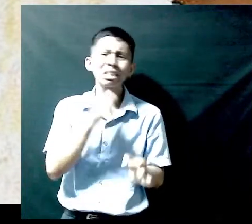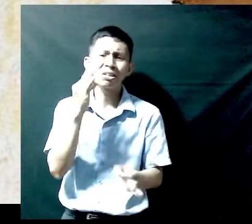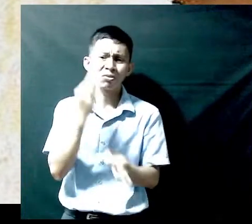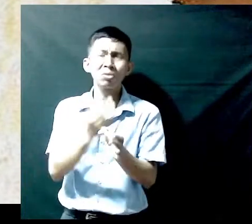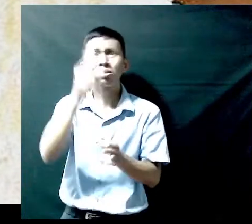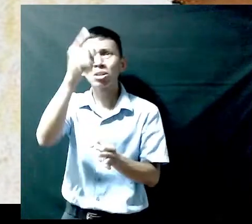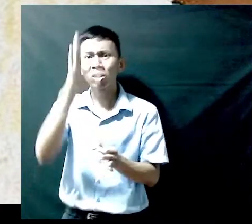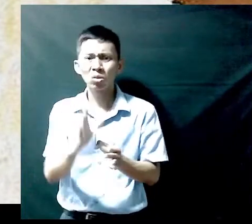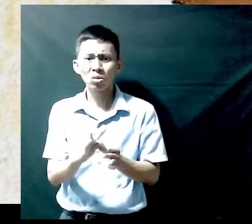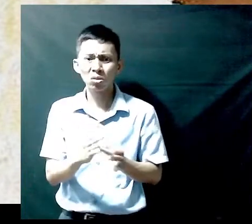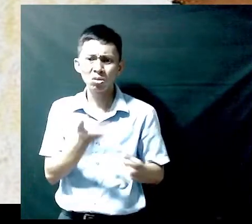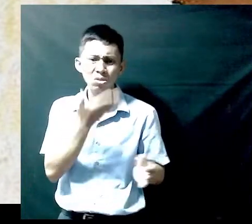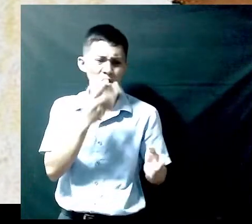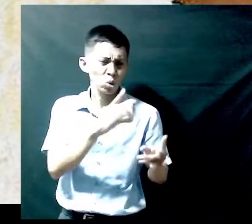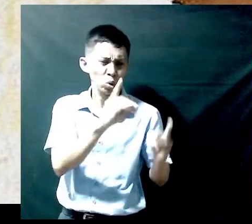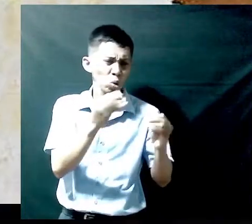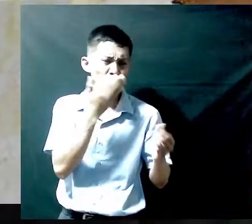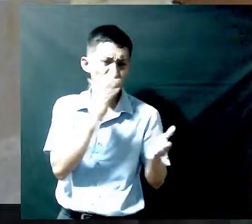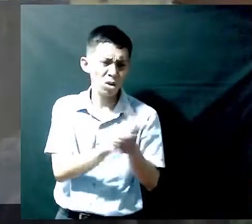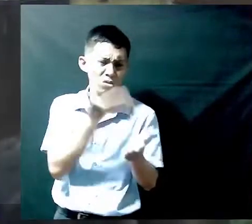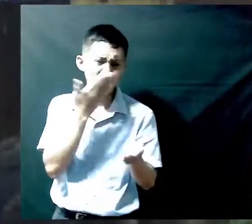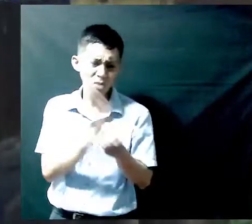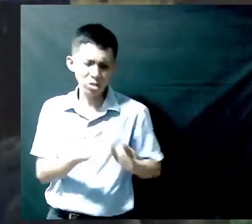Imagine the status.